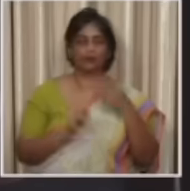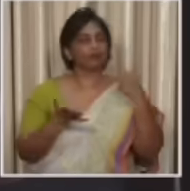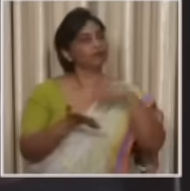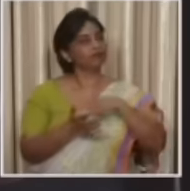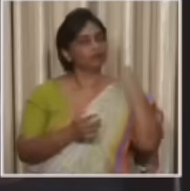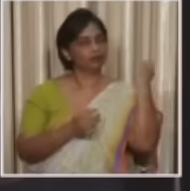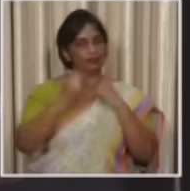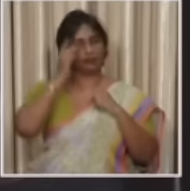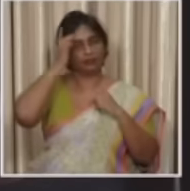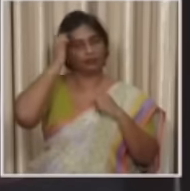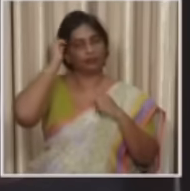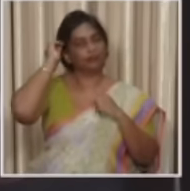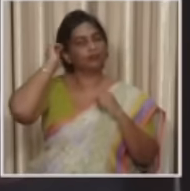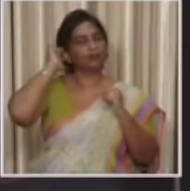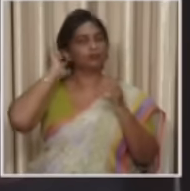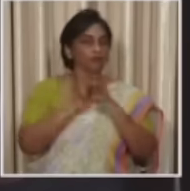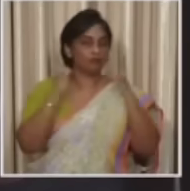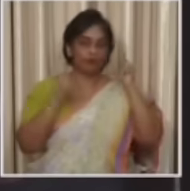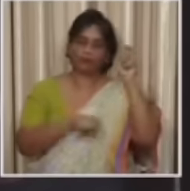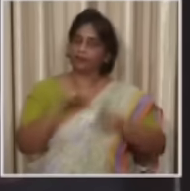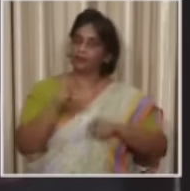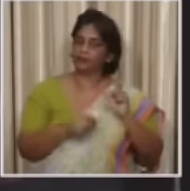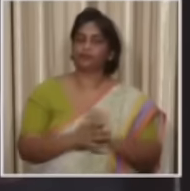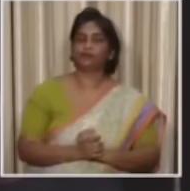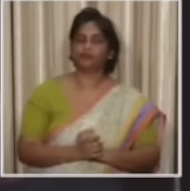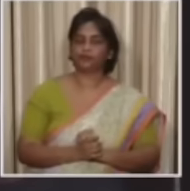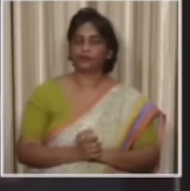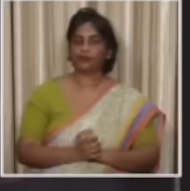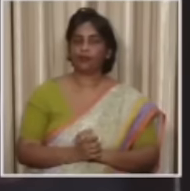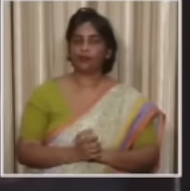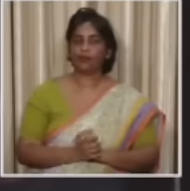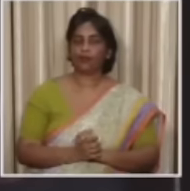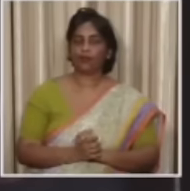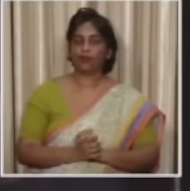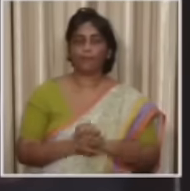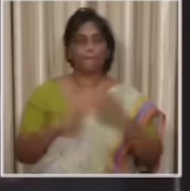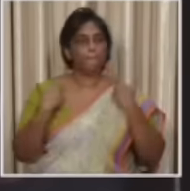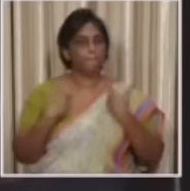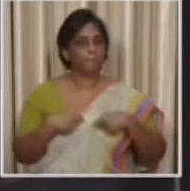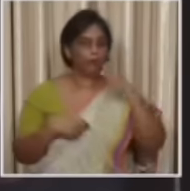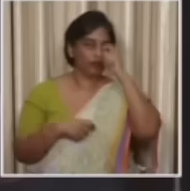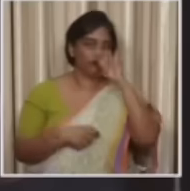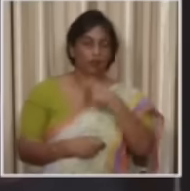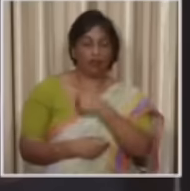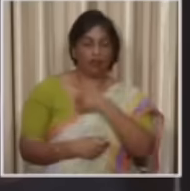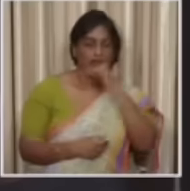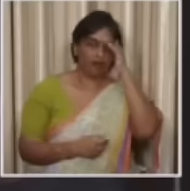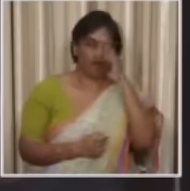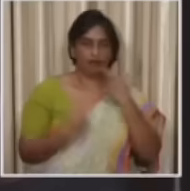හිටියා විශාල පිරිසක්. දැන් මහින්ද රාජපක්ෂ මහත්තයා මගේ හදවතේ